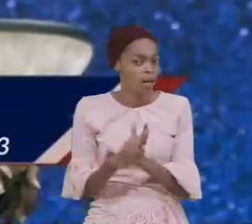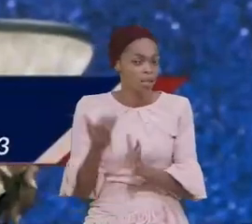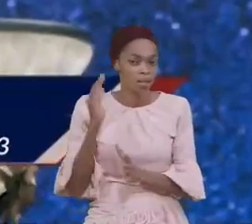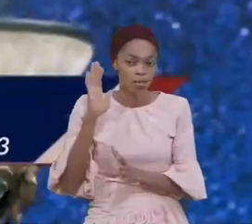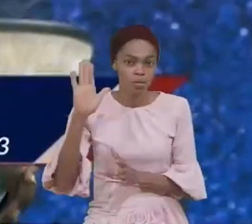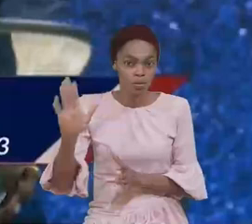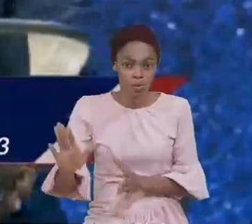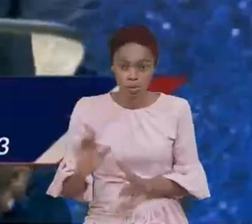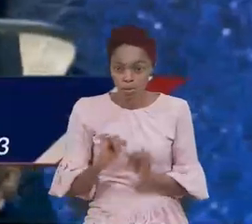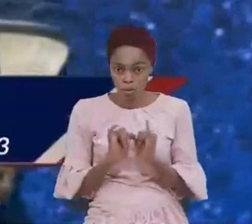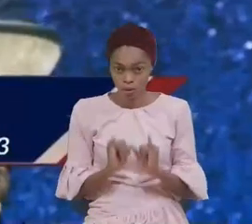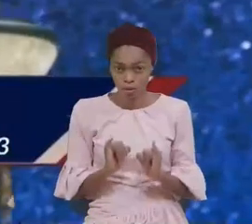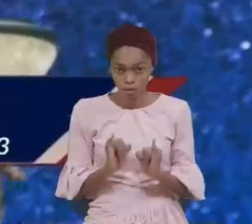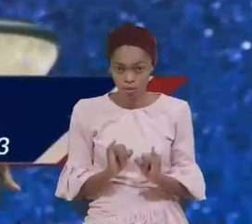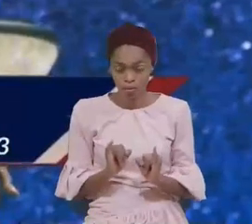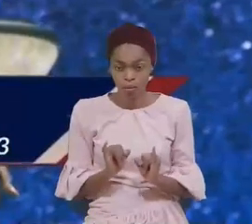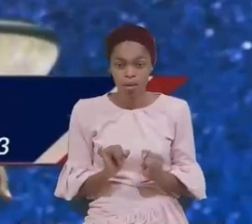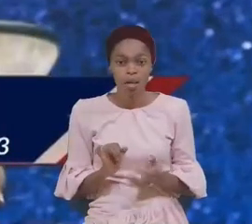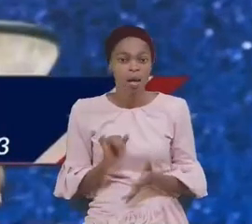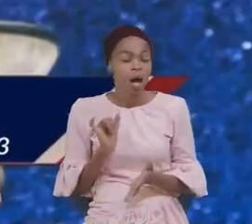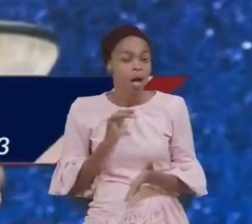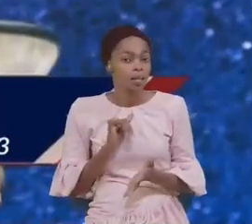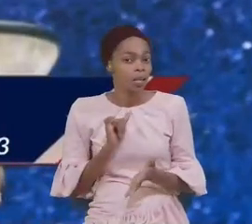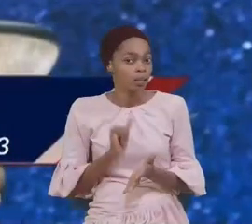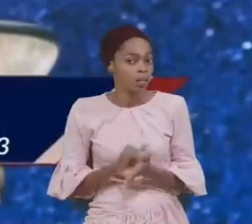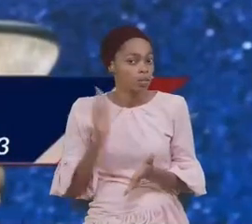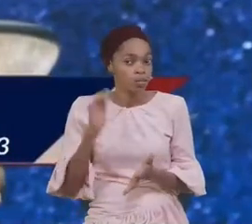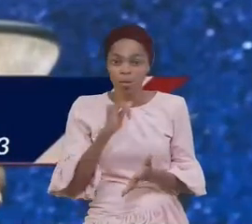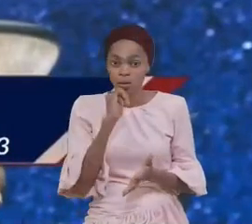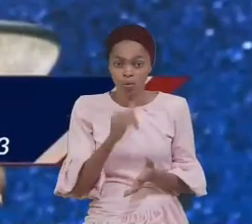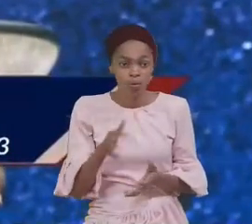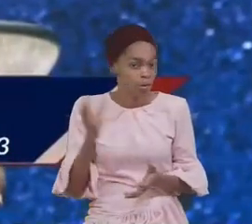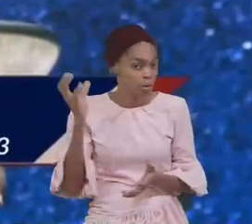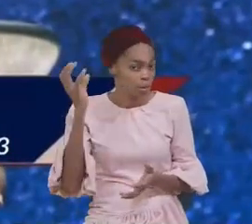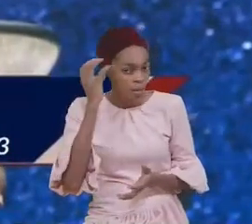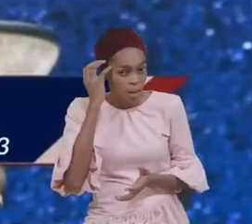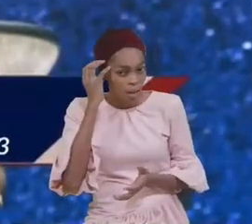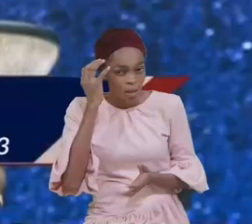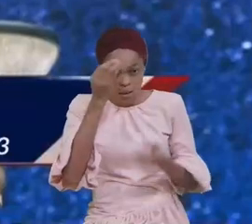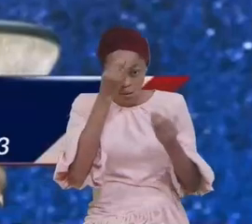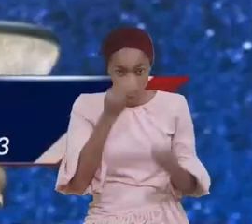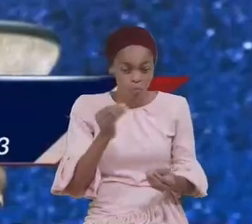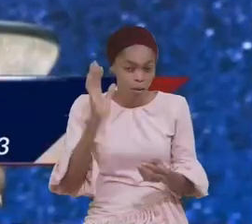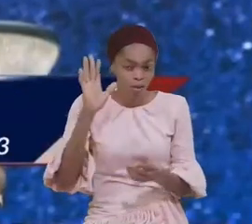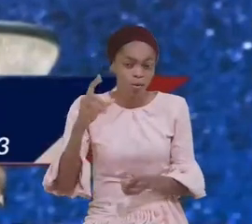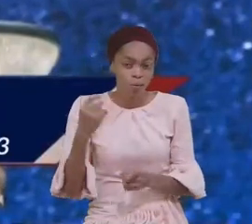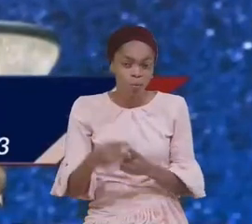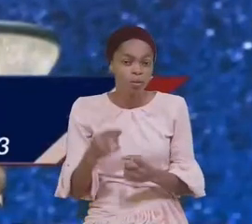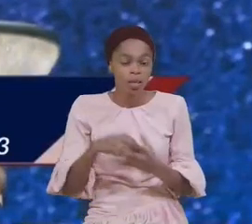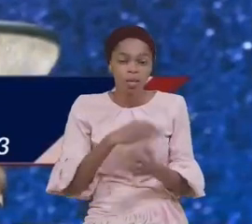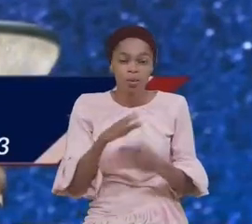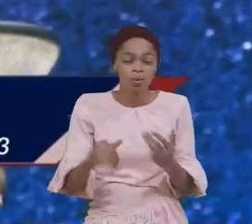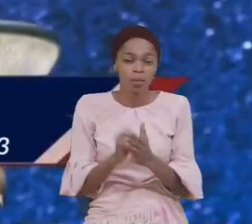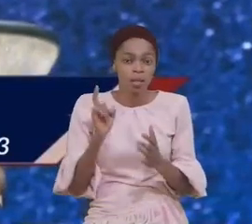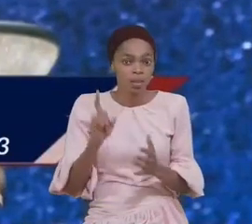et qui n'obéira pas à tout ce que tu lui commanderas sera